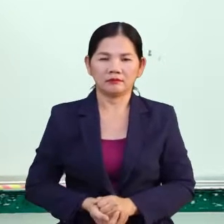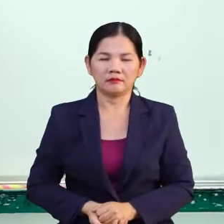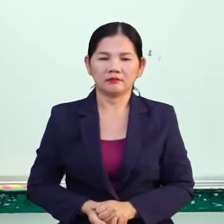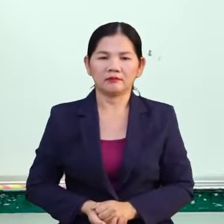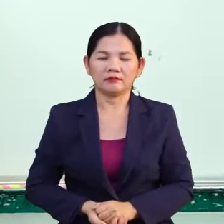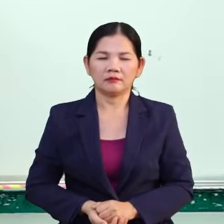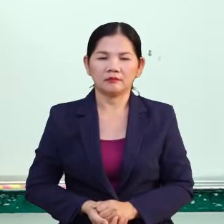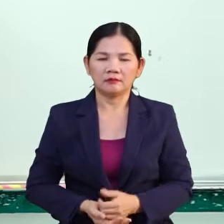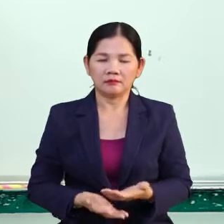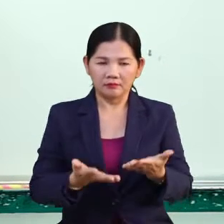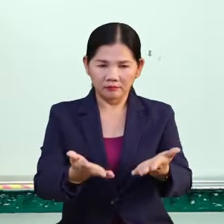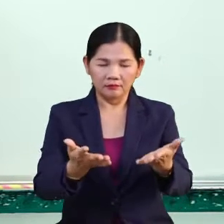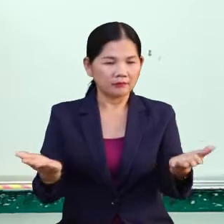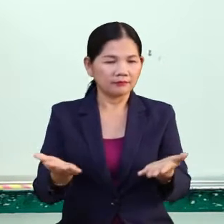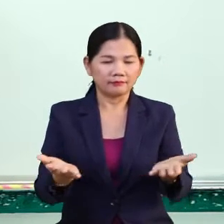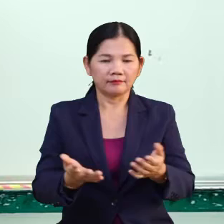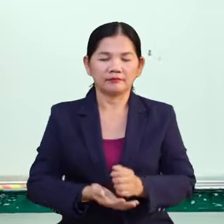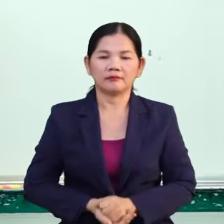ឆ្លើយលឺលឺមកណា